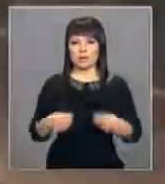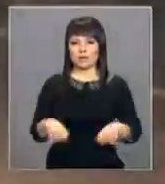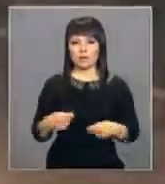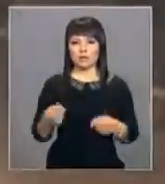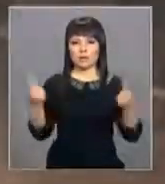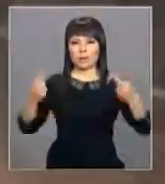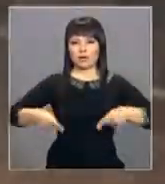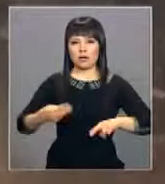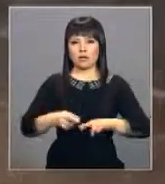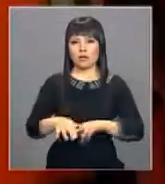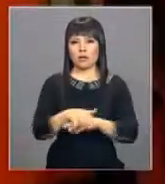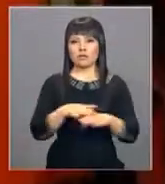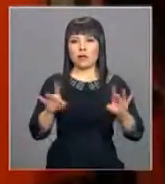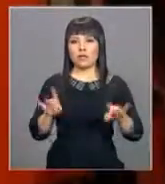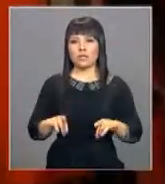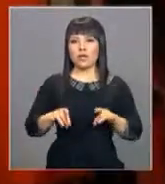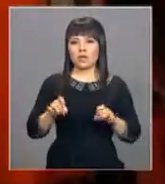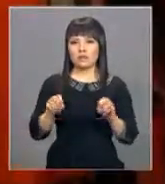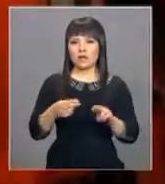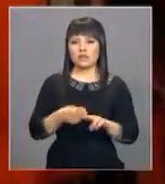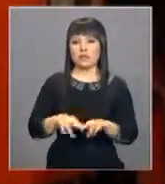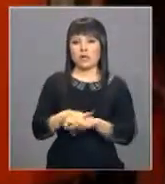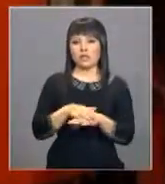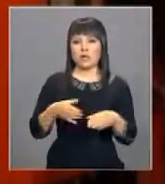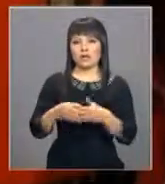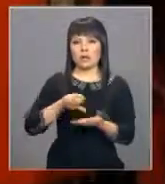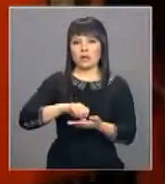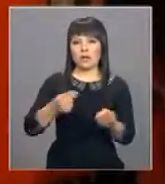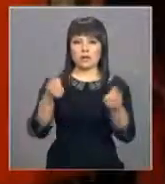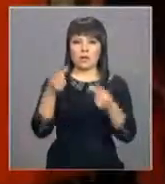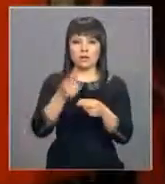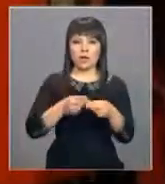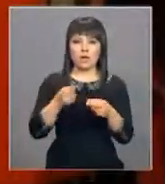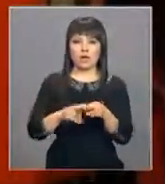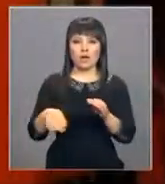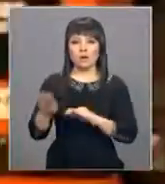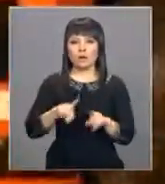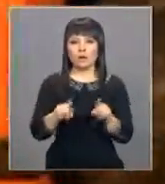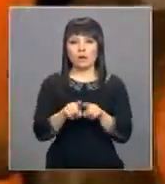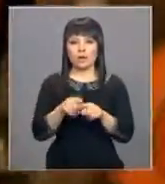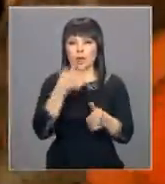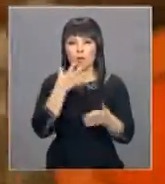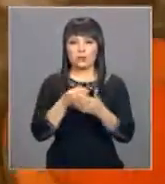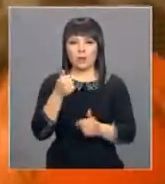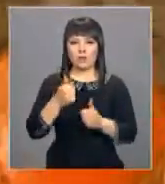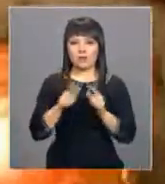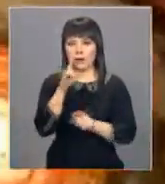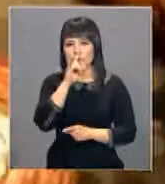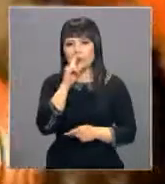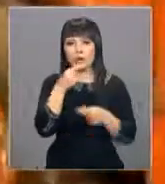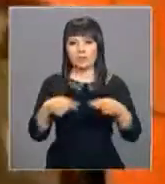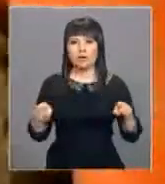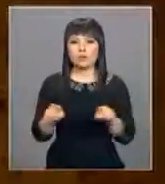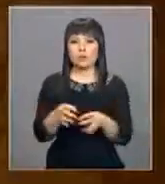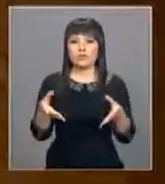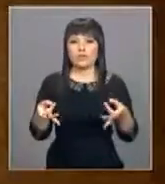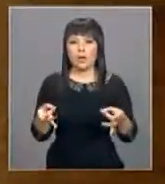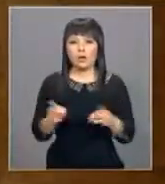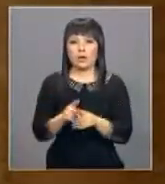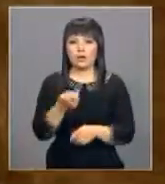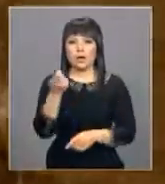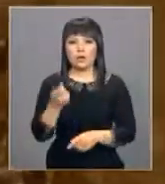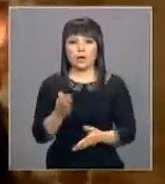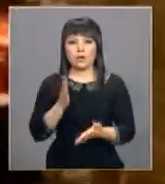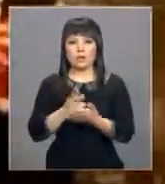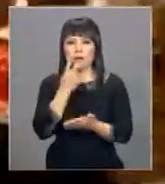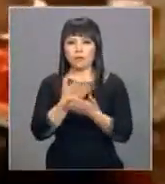қатар әлемдегі ең ірі австралиялық тау-кен компаниясы мен оның бәсекелестері әлемдік нарықта мұнай мен өзге де шикізаттың күрт